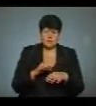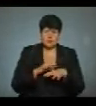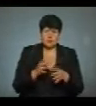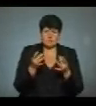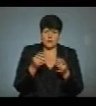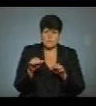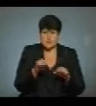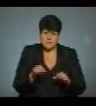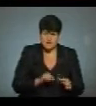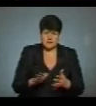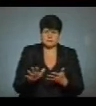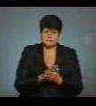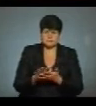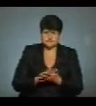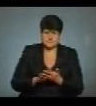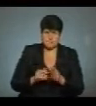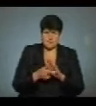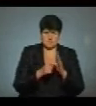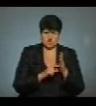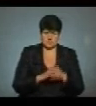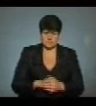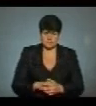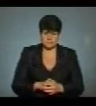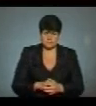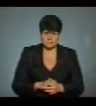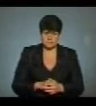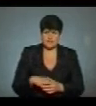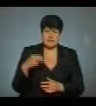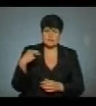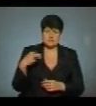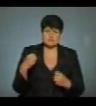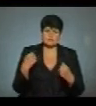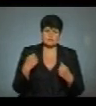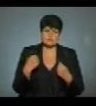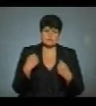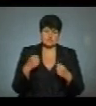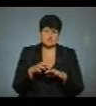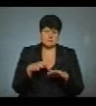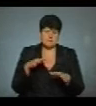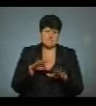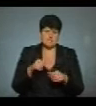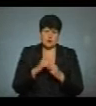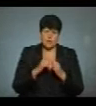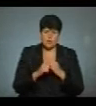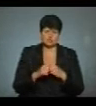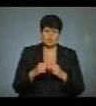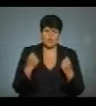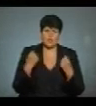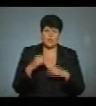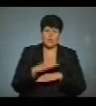вологе прибирання і дезінфекцію приміщень. На перервах, спортзалі, після кожного уроку, після кожного